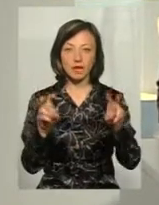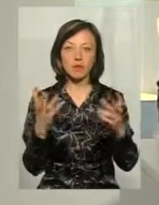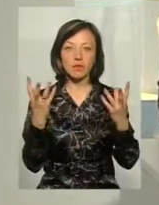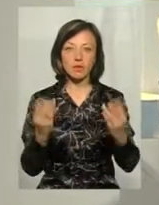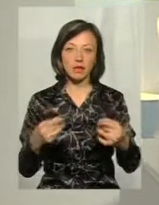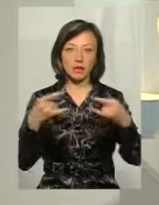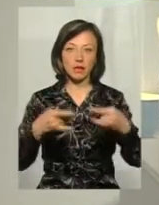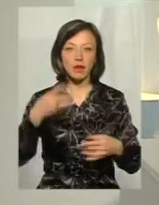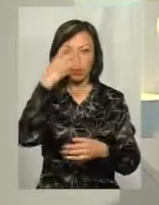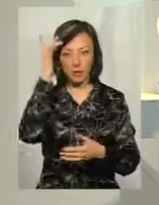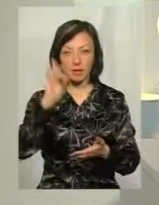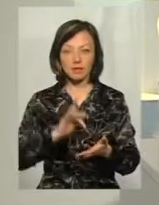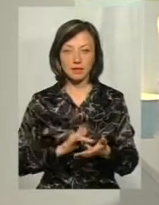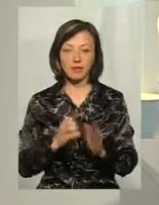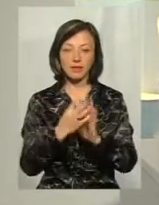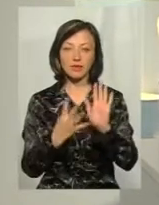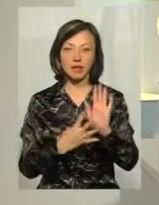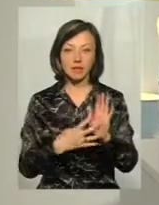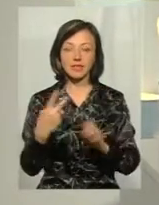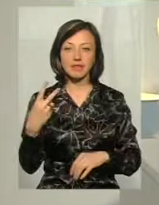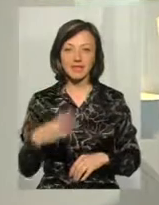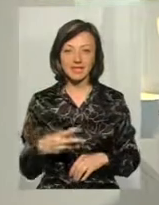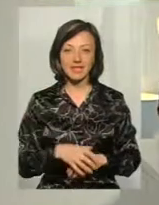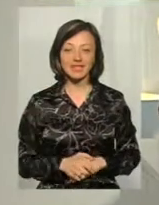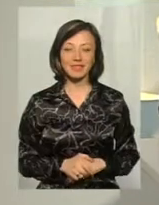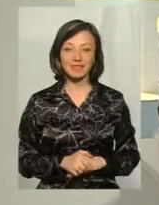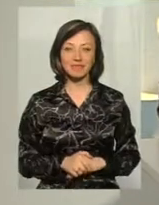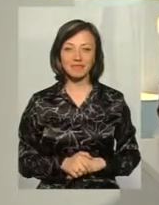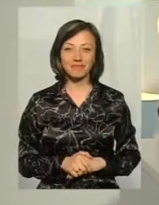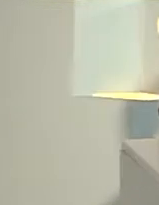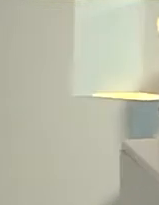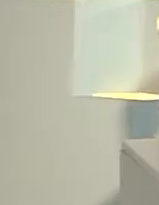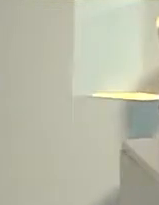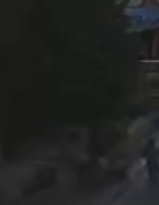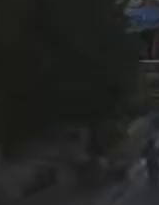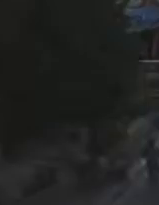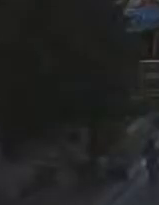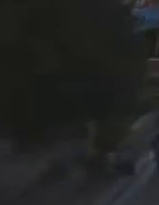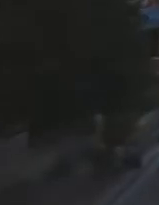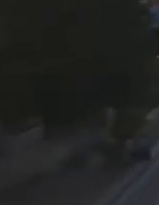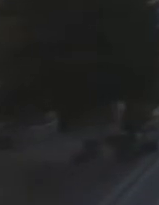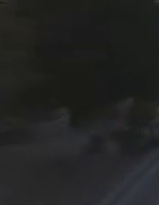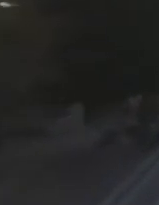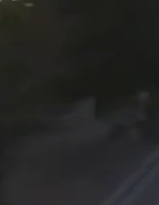на каналі «Поділля Центр» о 19:20. Всього доброго. До побачення. До побачення.